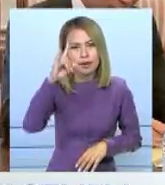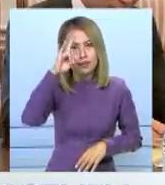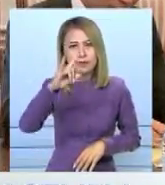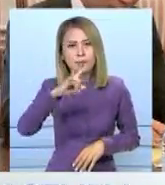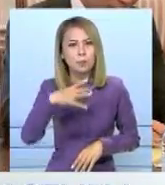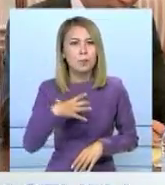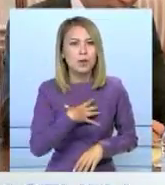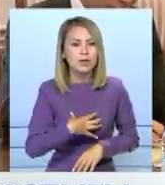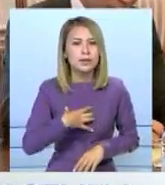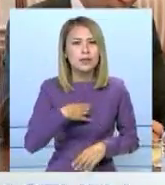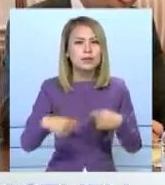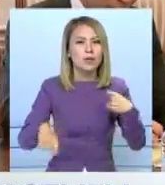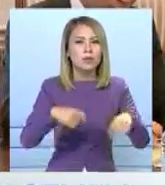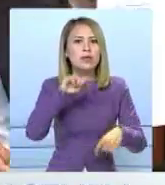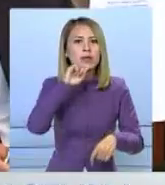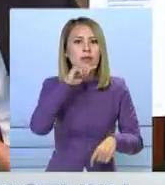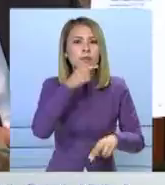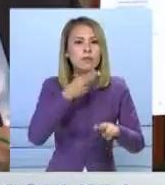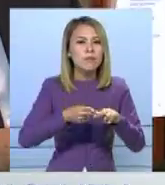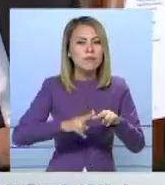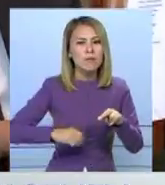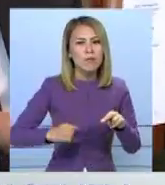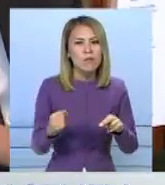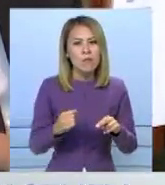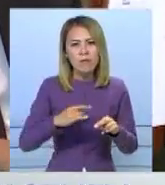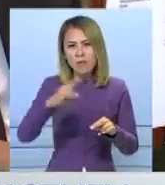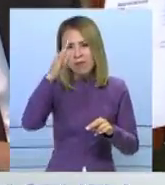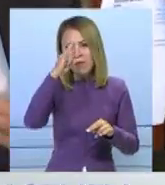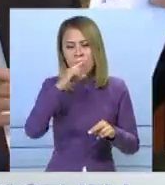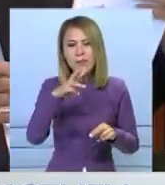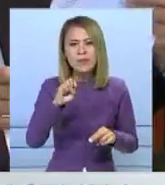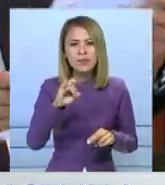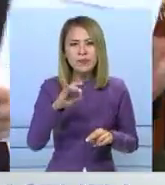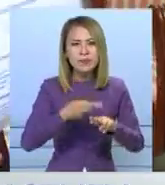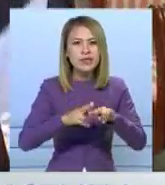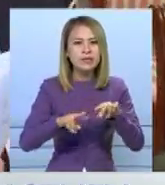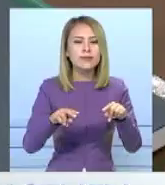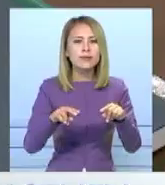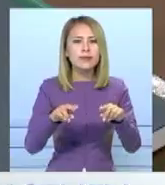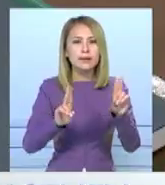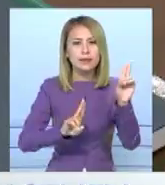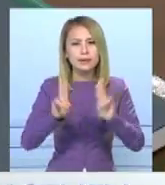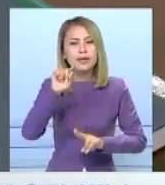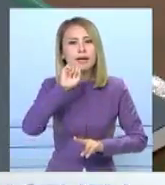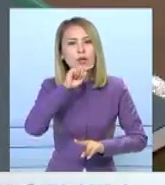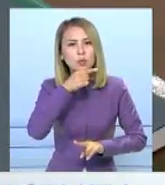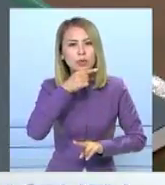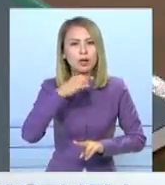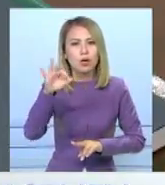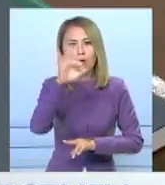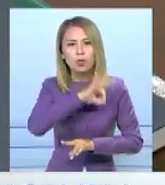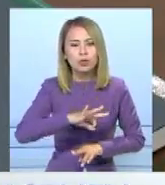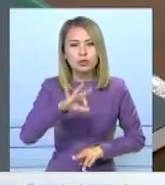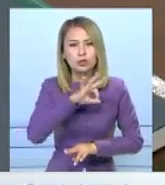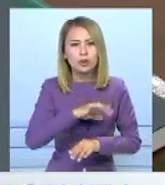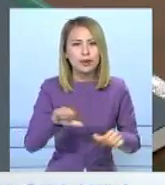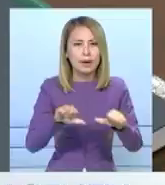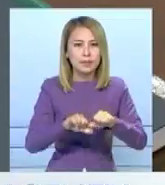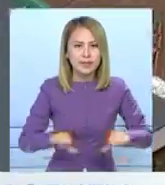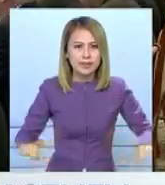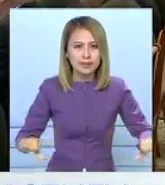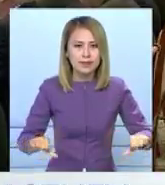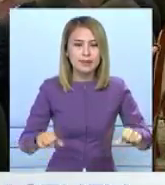Қазақстанның маңызды сауда-экономикалық серіктесі. Екі ел арасында Қазақстан-Мажарстан стратегиялық кеңесі, экономикалық ынтымақтастық